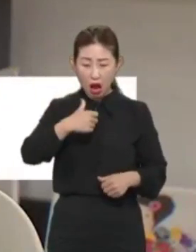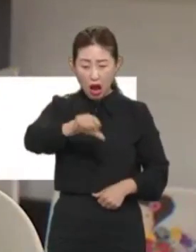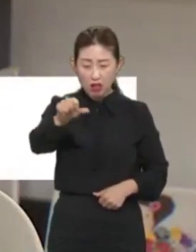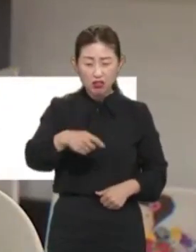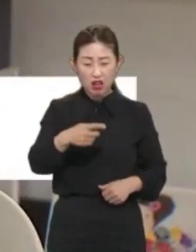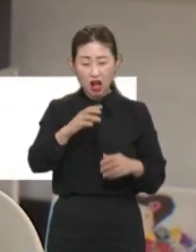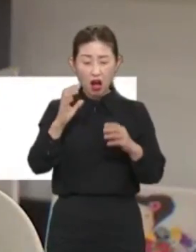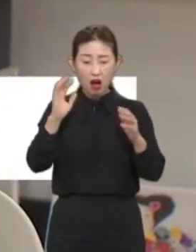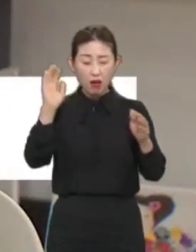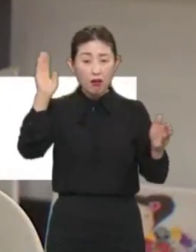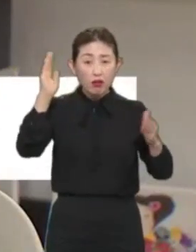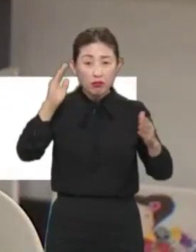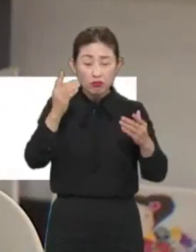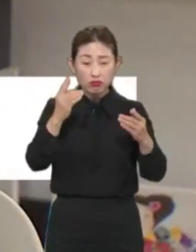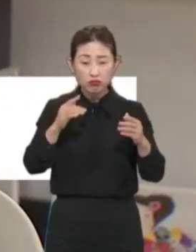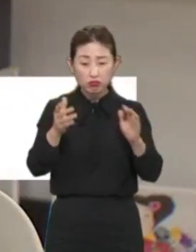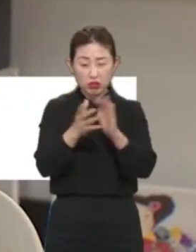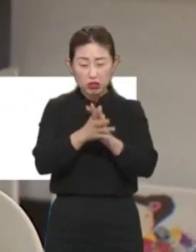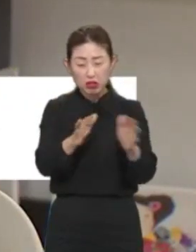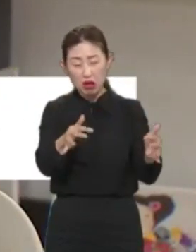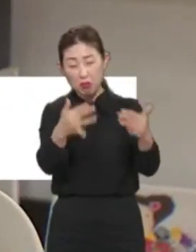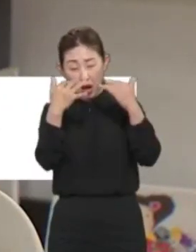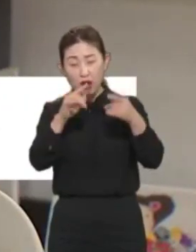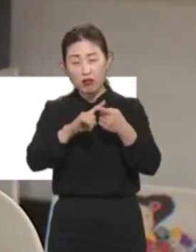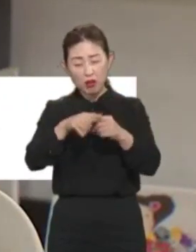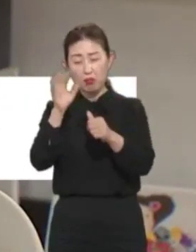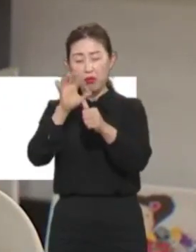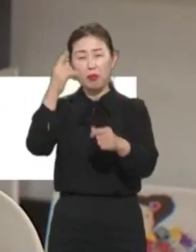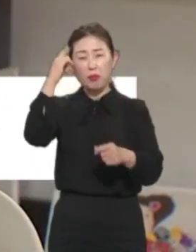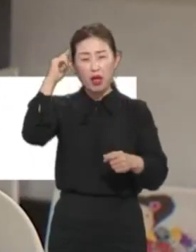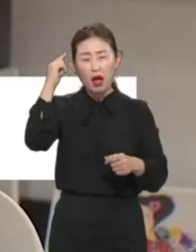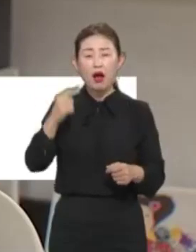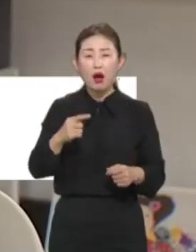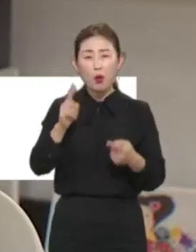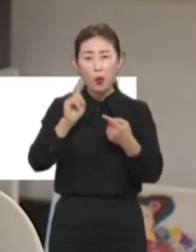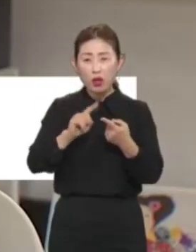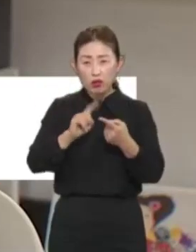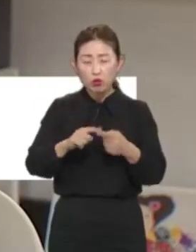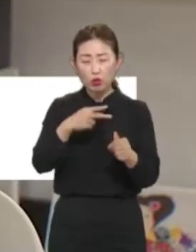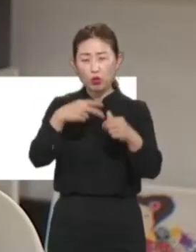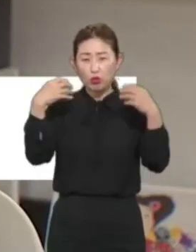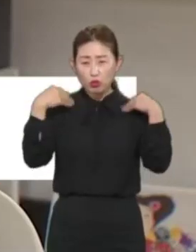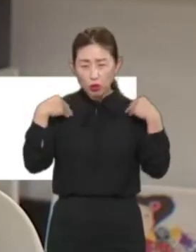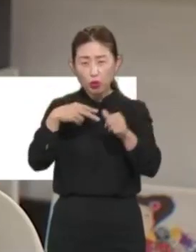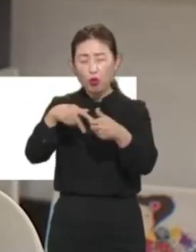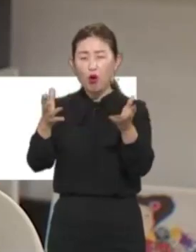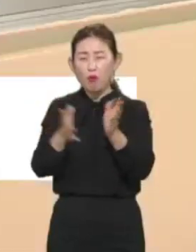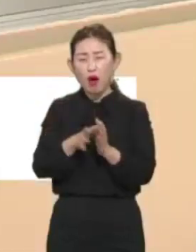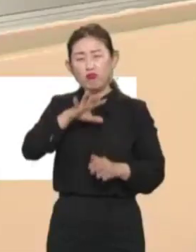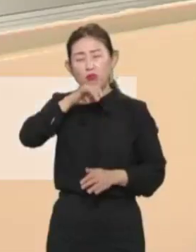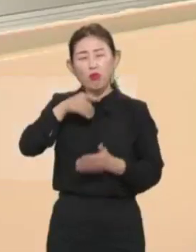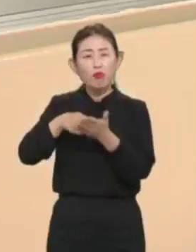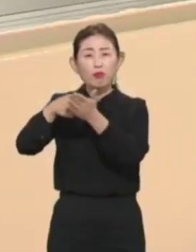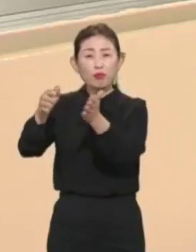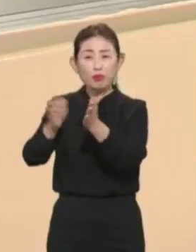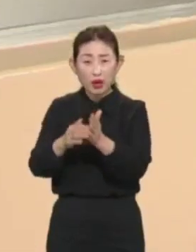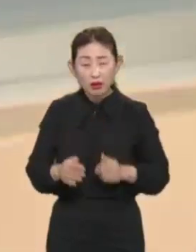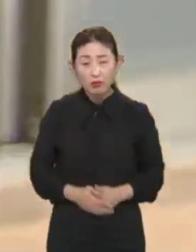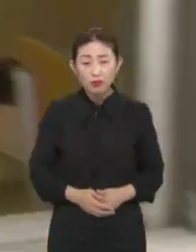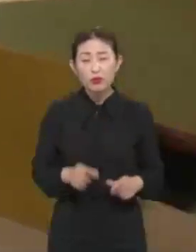이런 식으로 교장실이라든지 또는 교육청에까지 항의를 많이 하신 걸로 알고 있습니다. 그리고